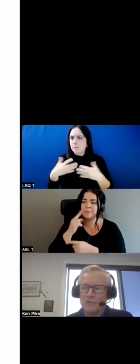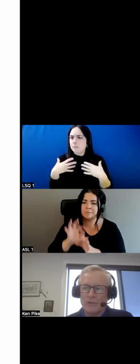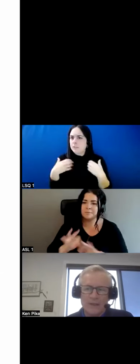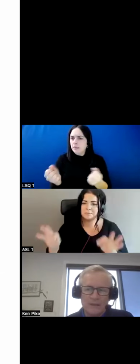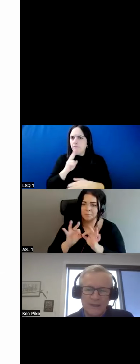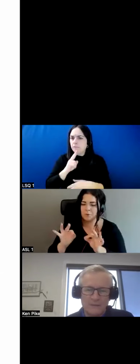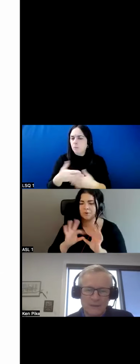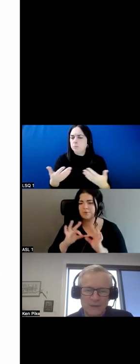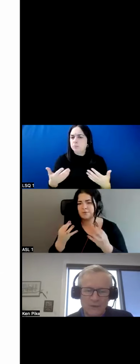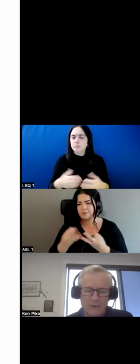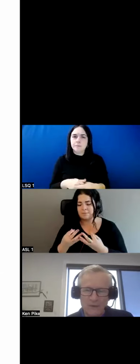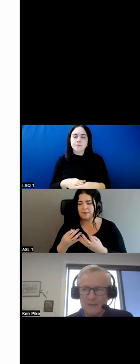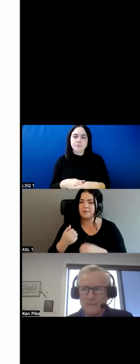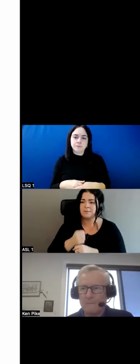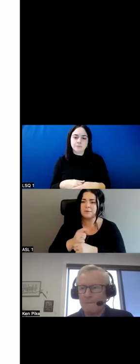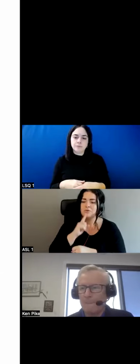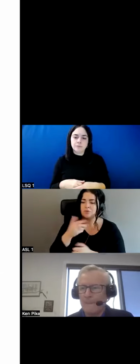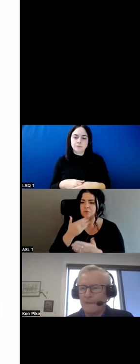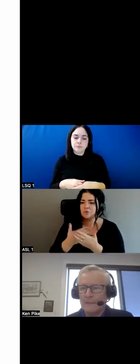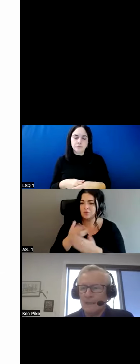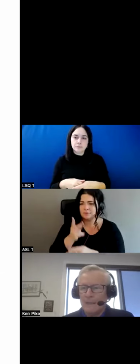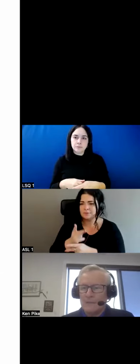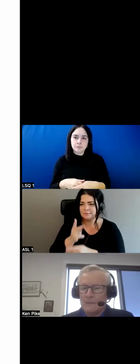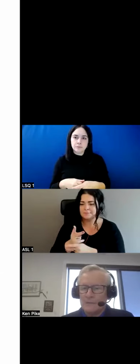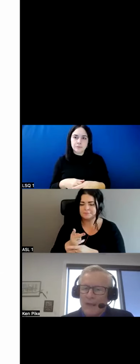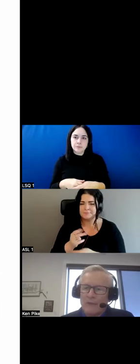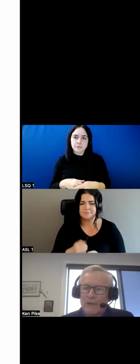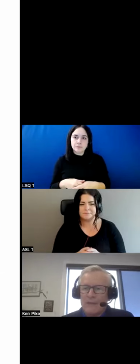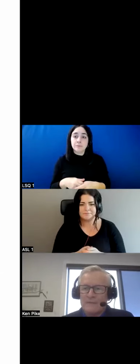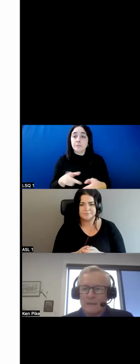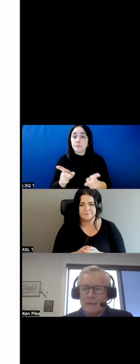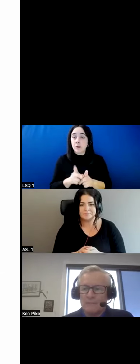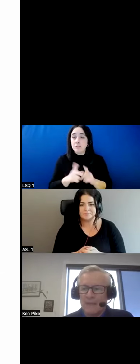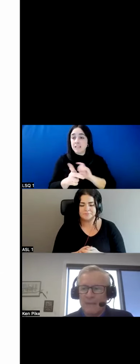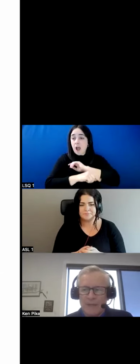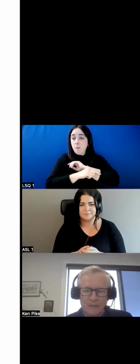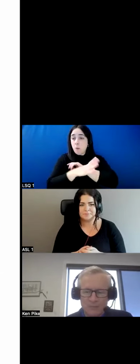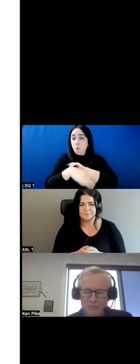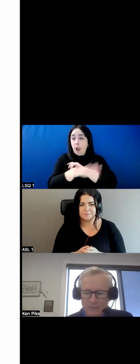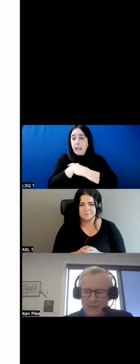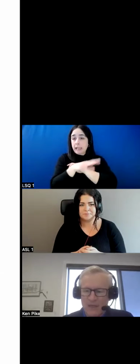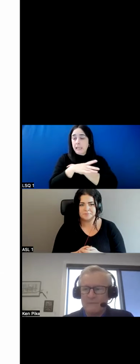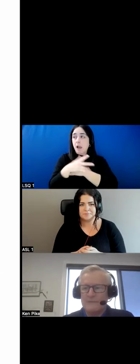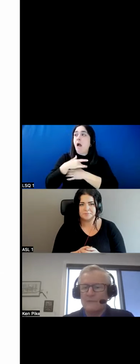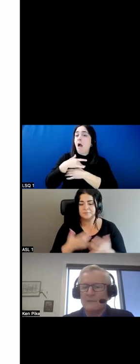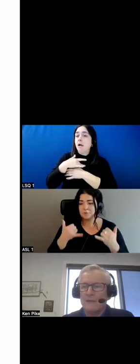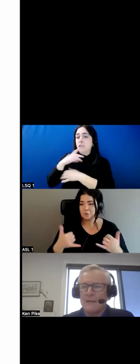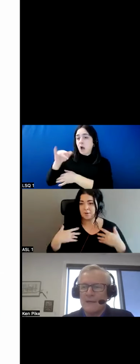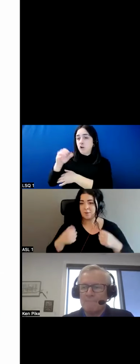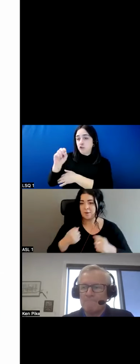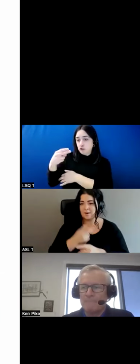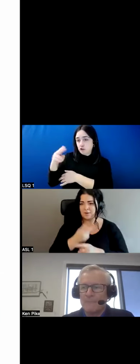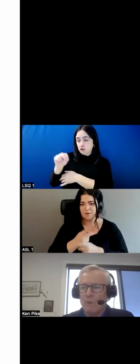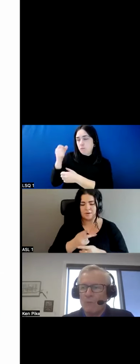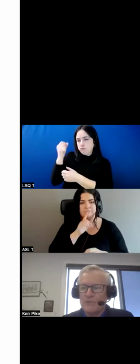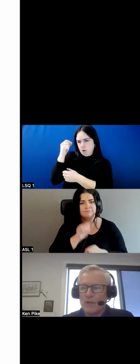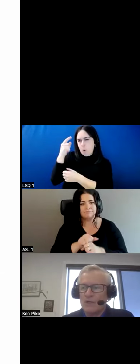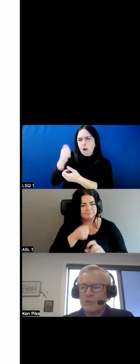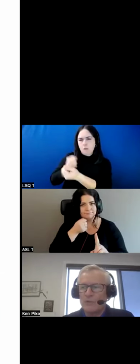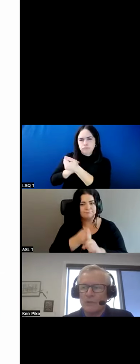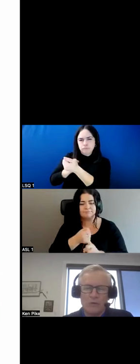Et les membres du système de soins de santé comprenaient l'importance de John dans nos vies. Les soins de santé ont un